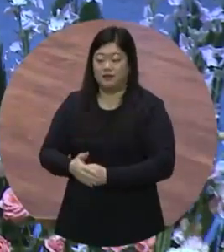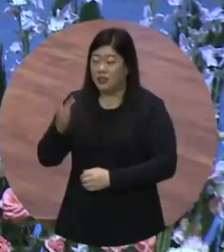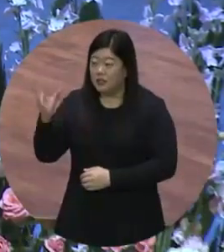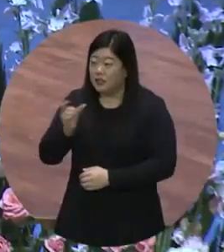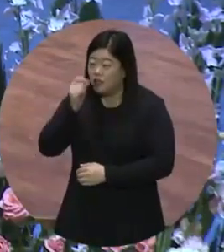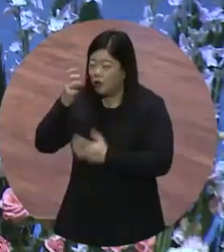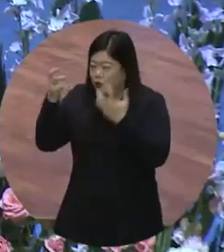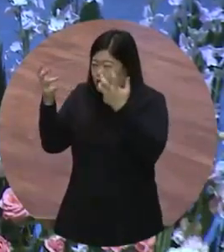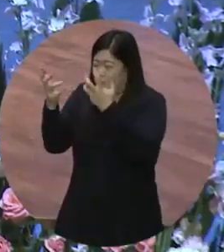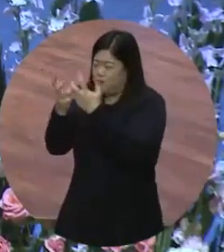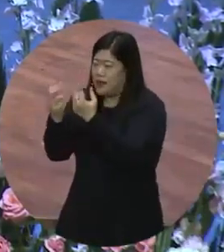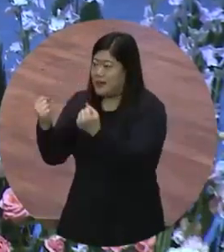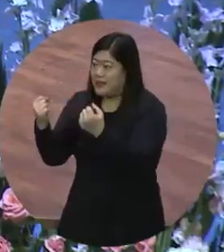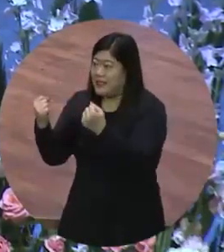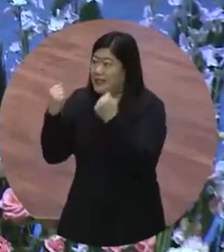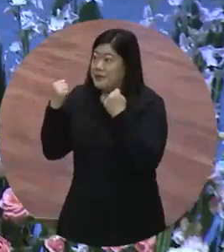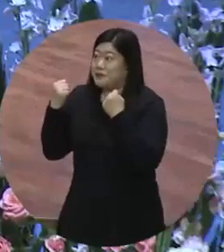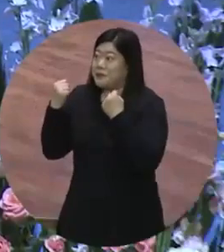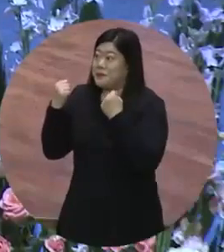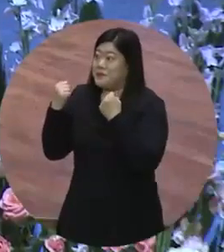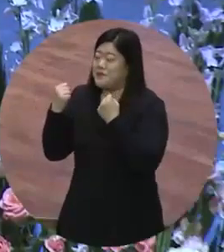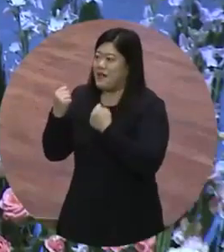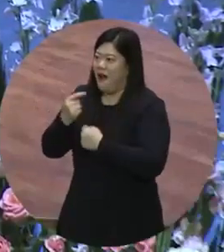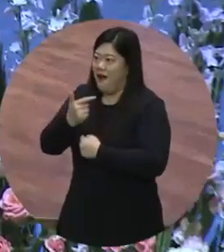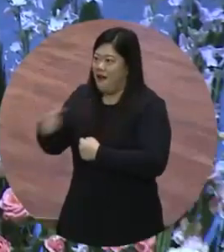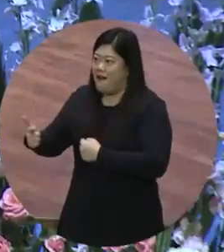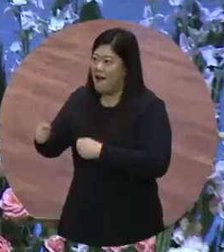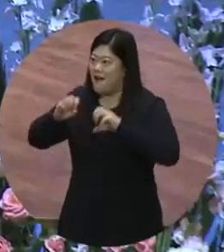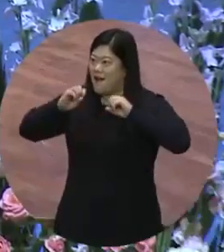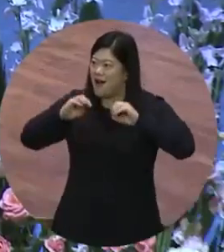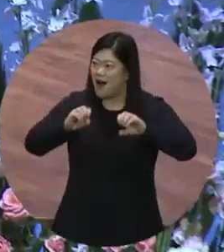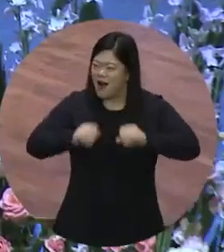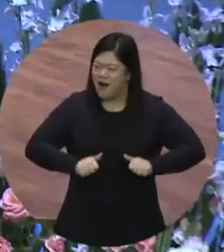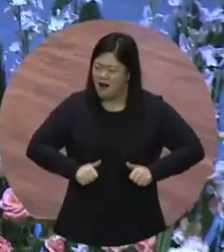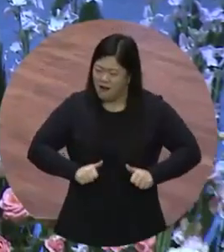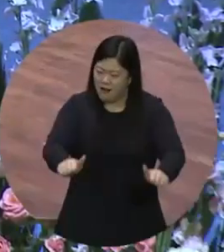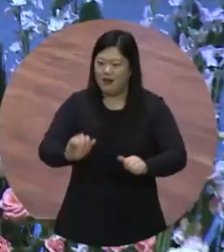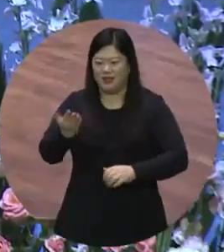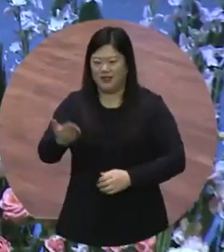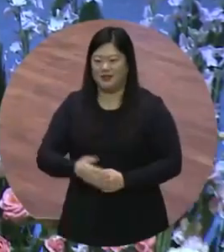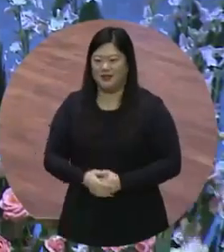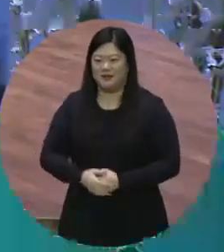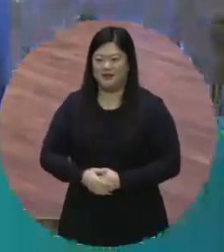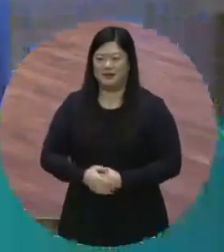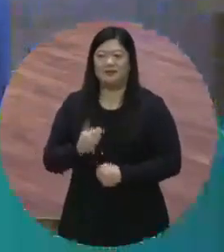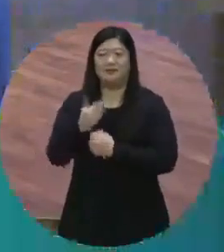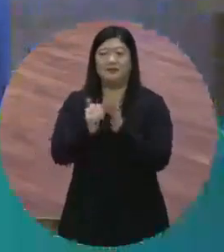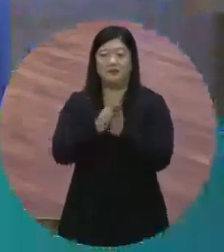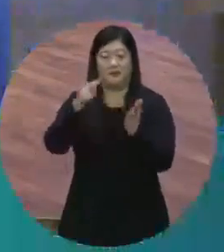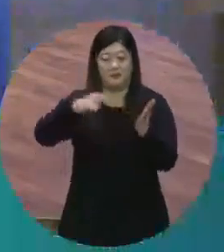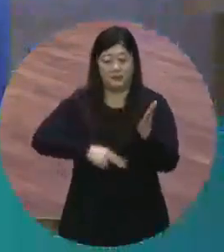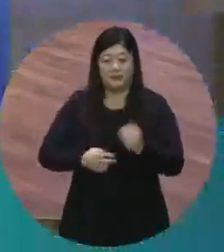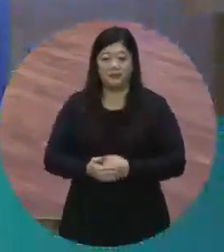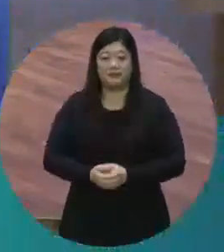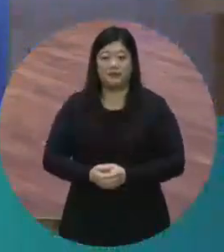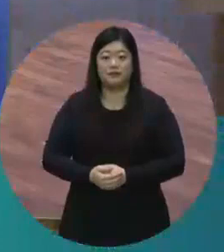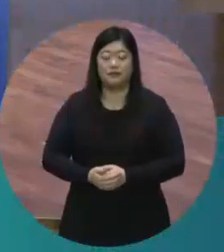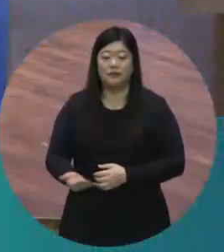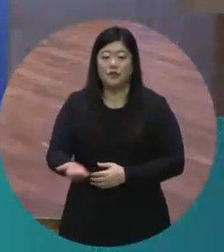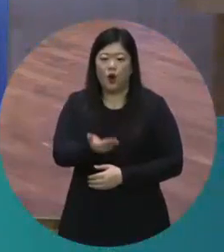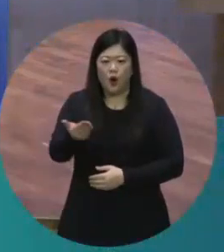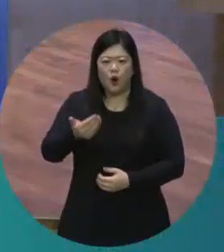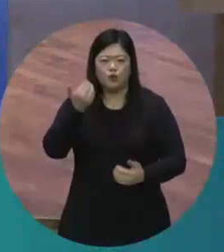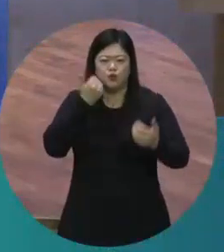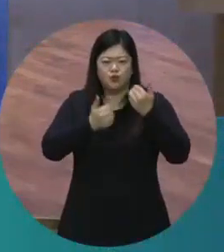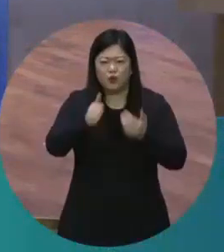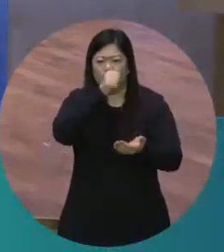이 힘, 성령이 주시는 힘의 근원 이걸 가져야 돼. 23절 보세요. 너희가 누구의 죄든지